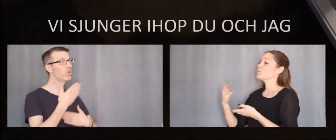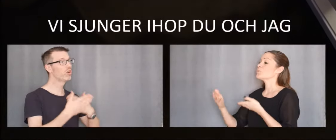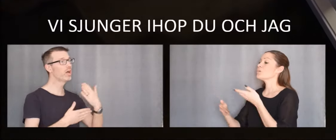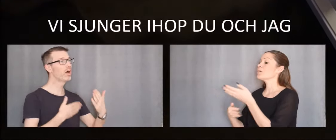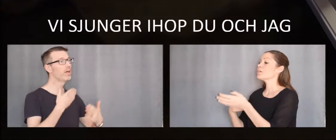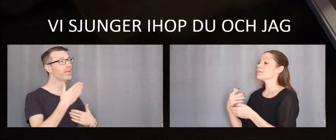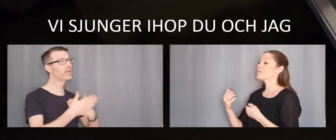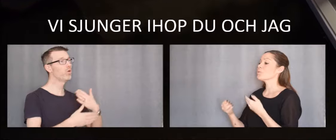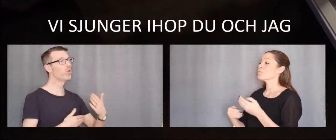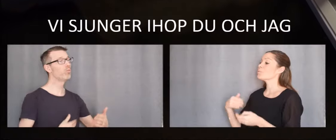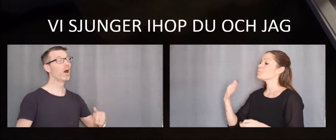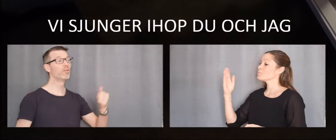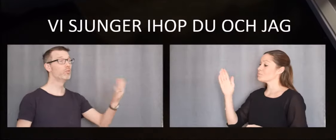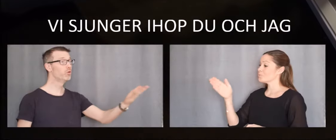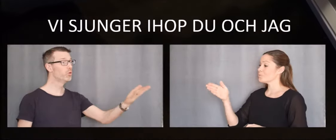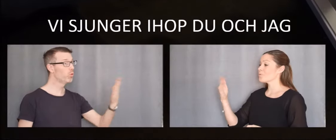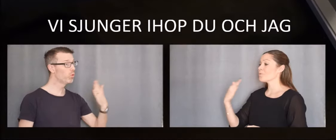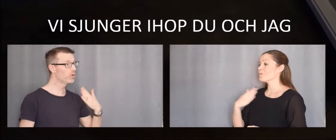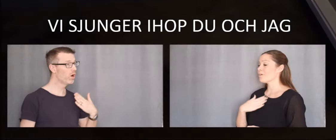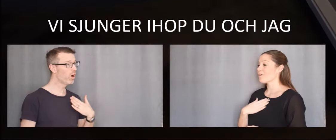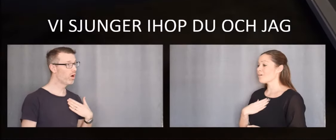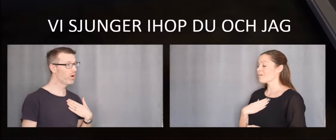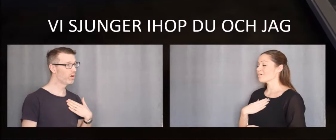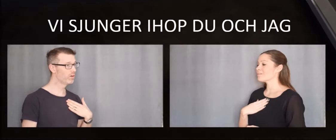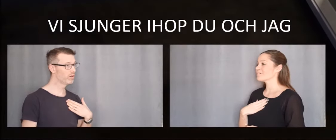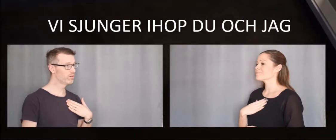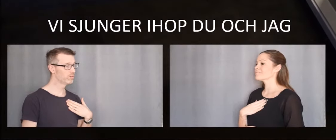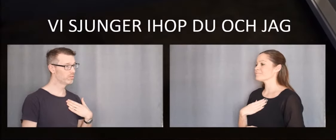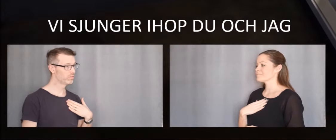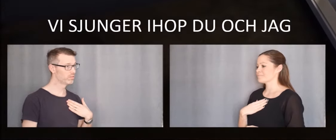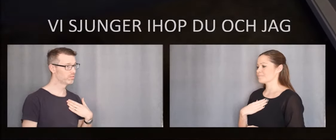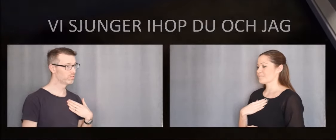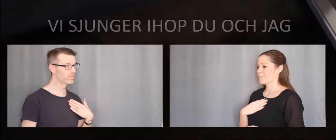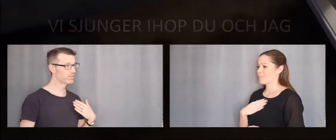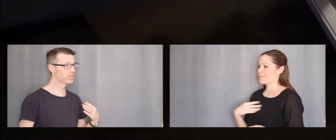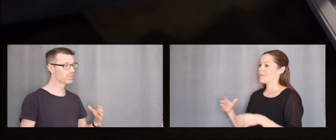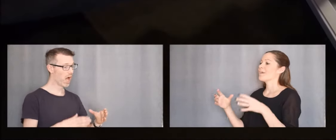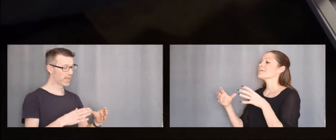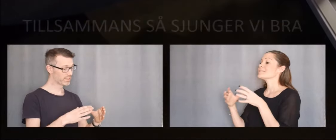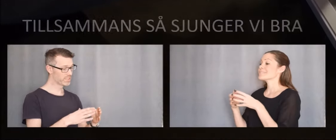Vi sjunger ihop, du och jag.